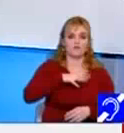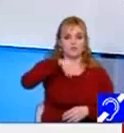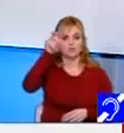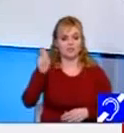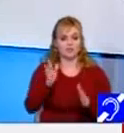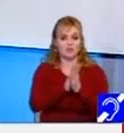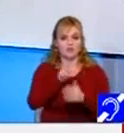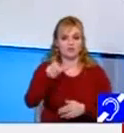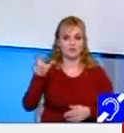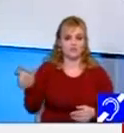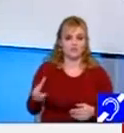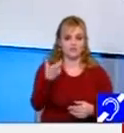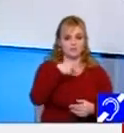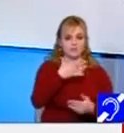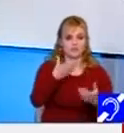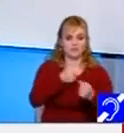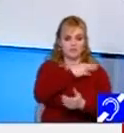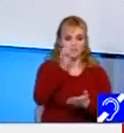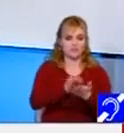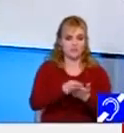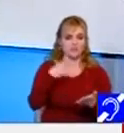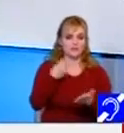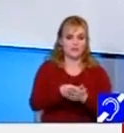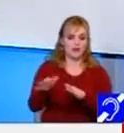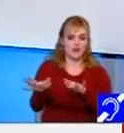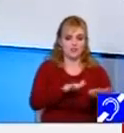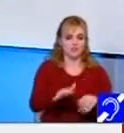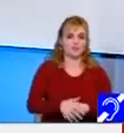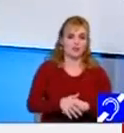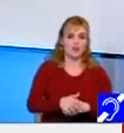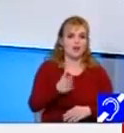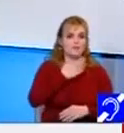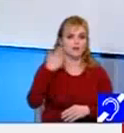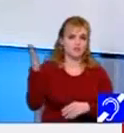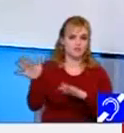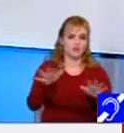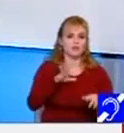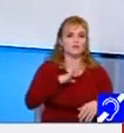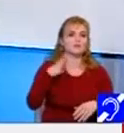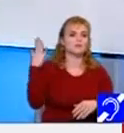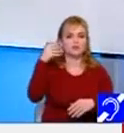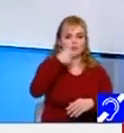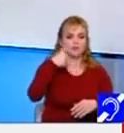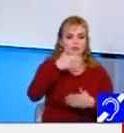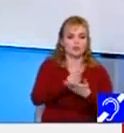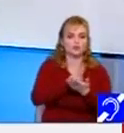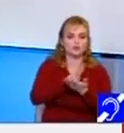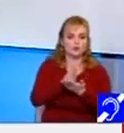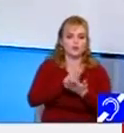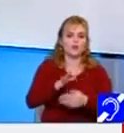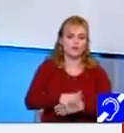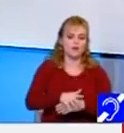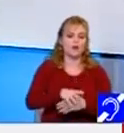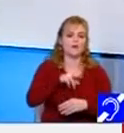pe oameni să-și asume responsabilitatea pentru acțiunile lor. La ultimul său eveniment public al anului, slujba de vecernie ținută la